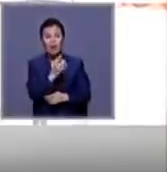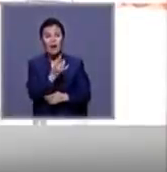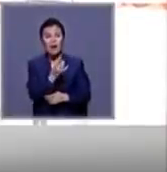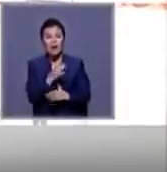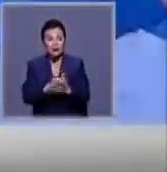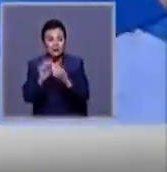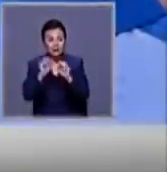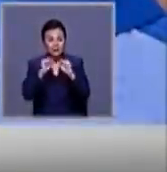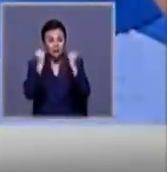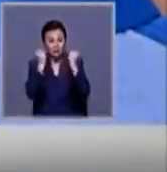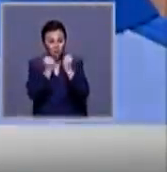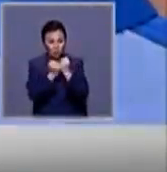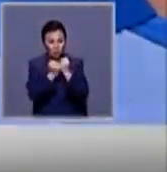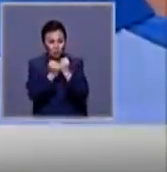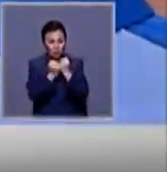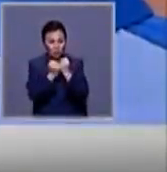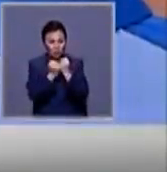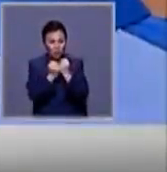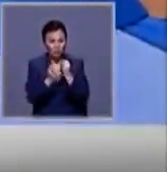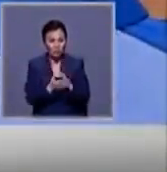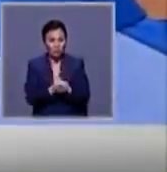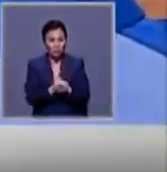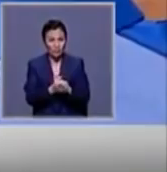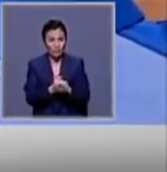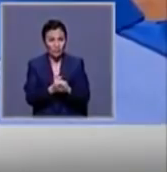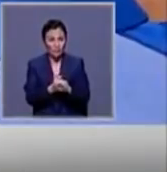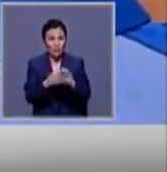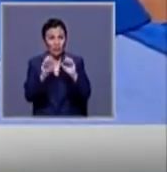มาคมบางแห่งอย่างเช่นบางคนก็